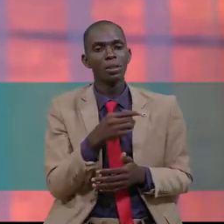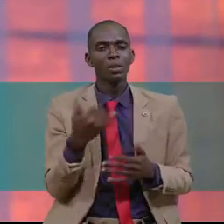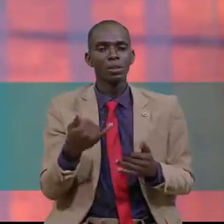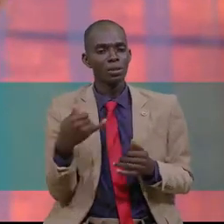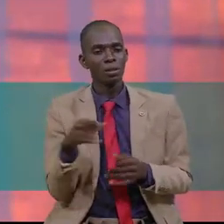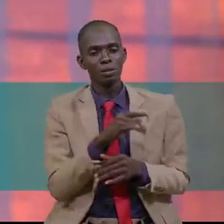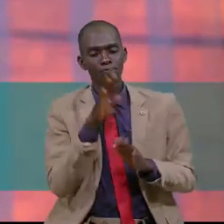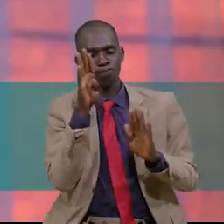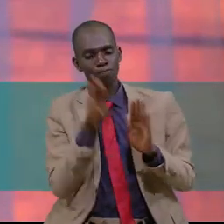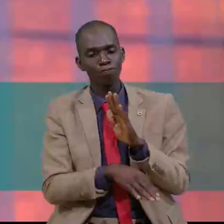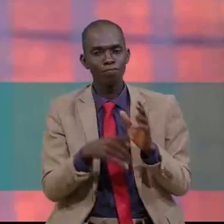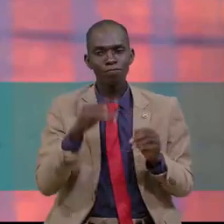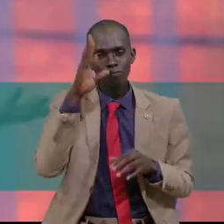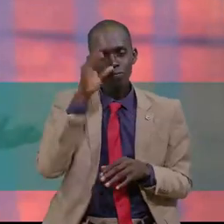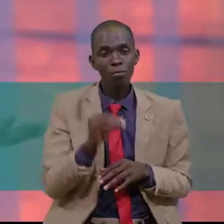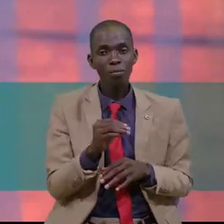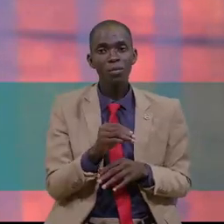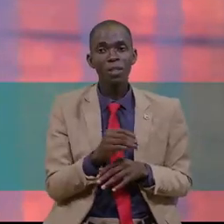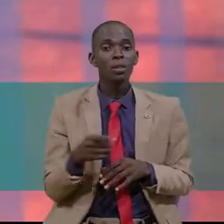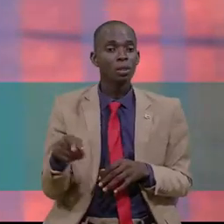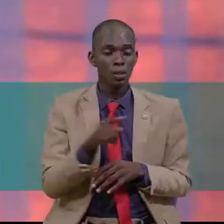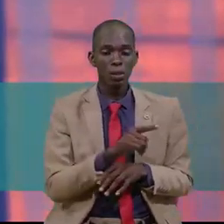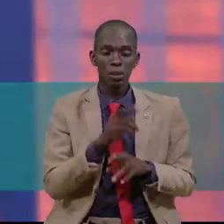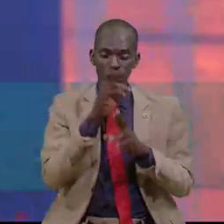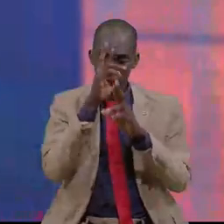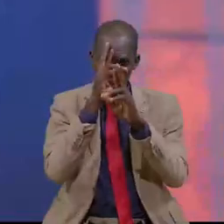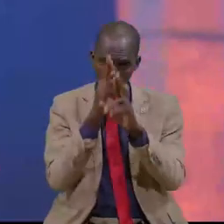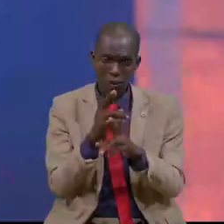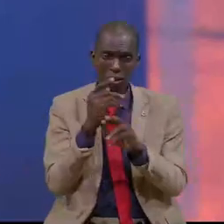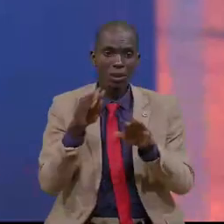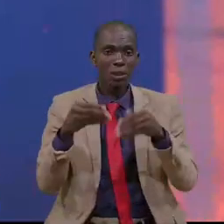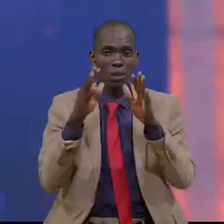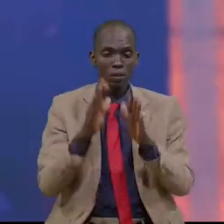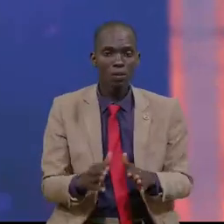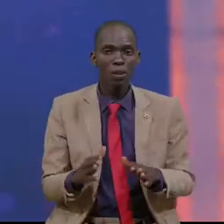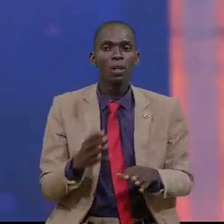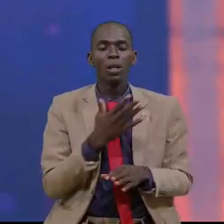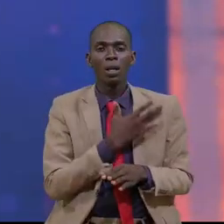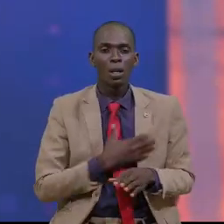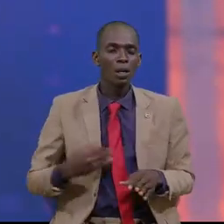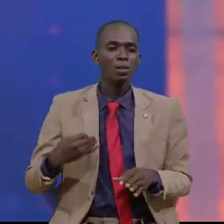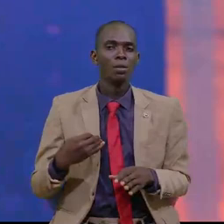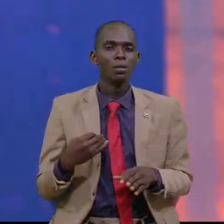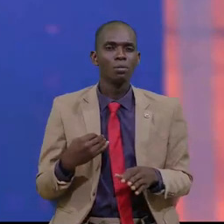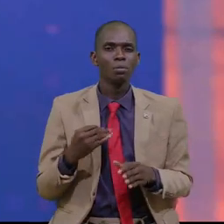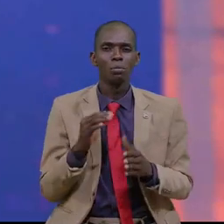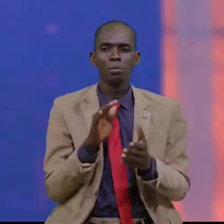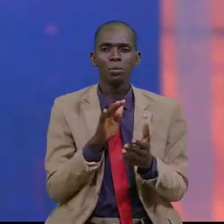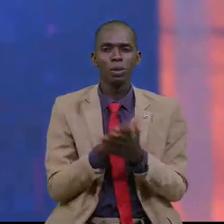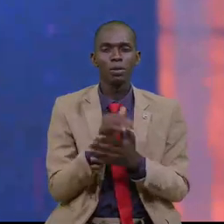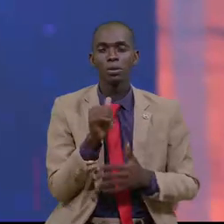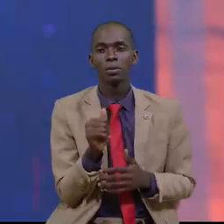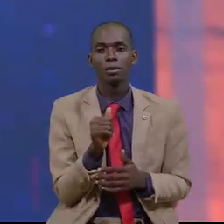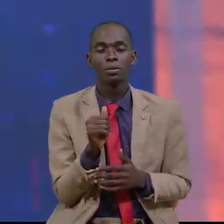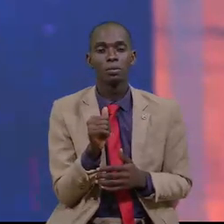ont minimisé la manne. Ils ont manqué de respect aux donateurs de la manne. Et ils ne croyaient plus. Verset